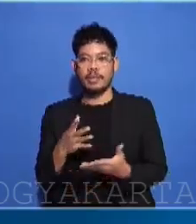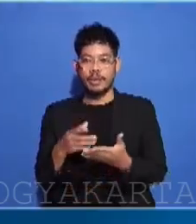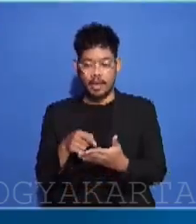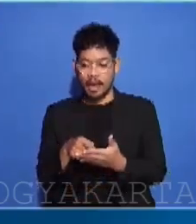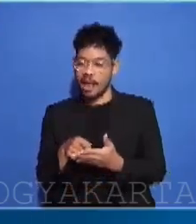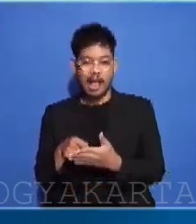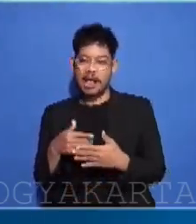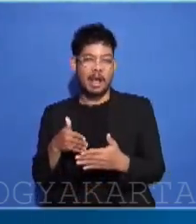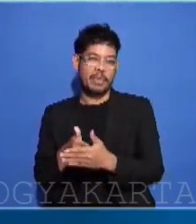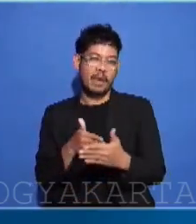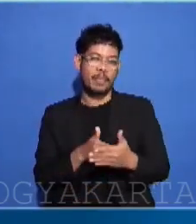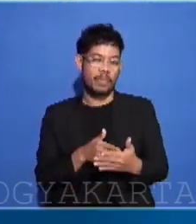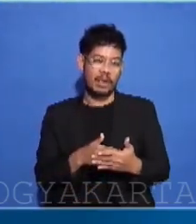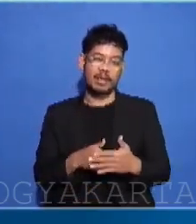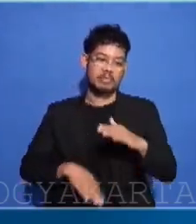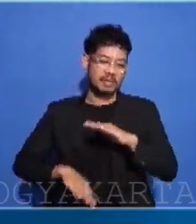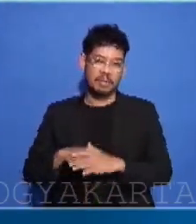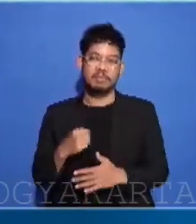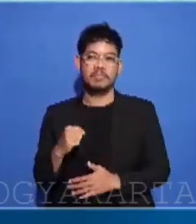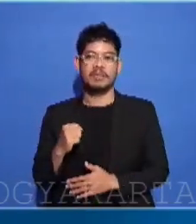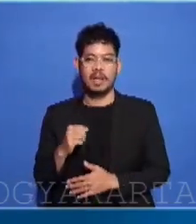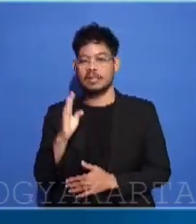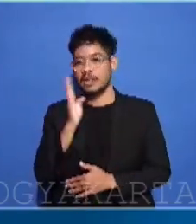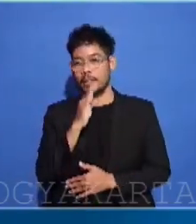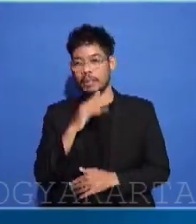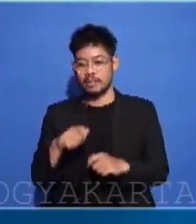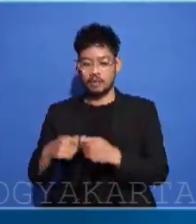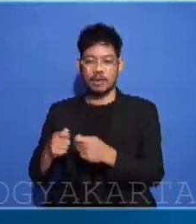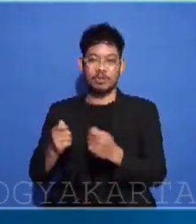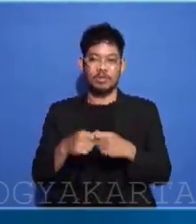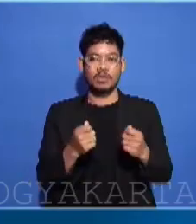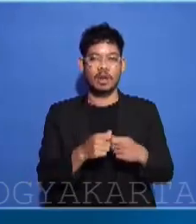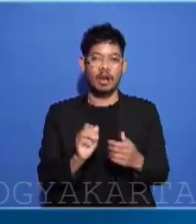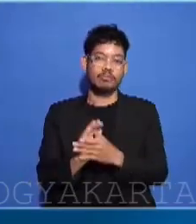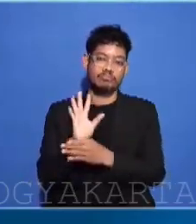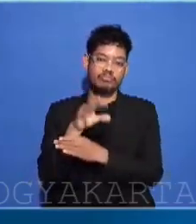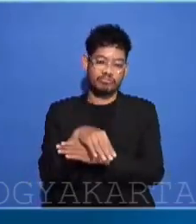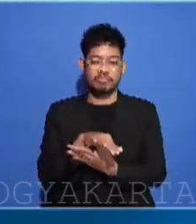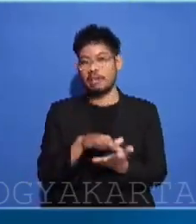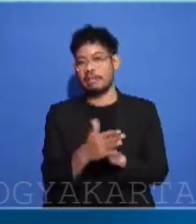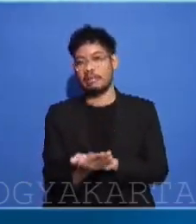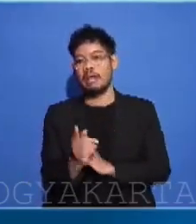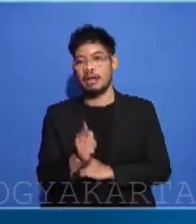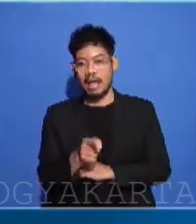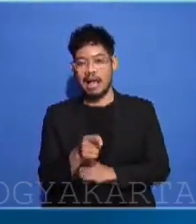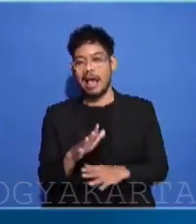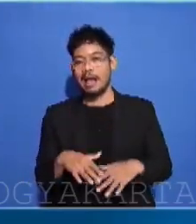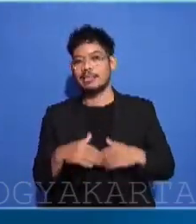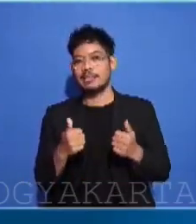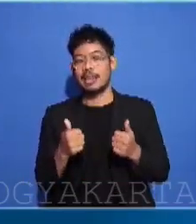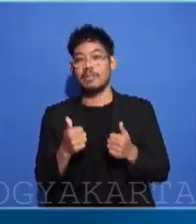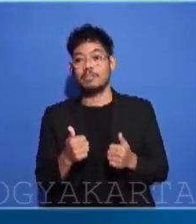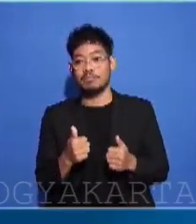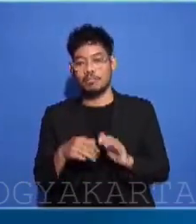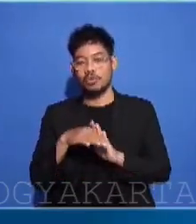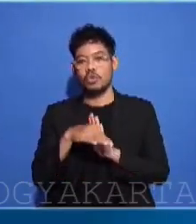maksimal tak sedikit tanaman cabai dengan kondisi rusak layu bahkan mati hasil panen pun turun hingga mencapai